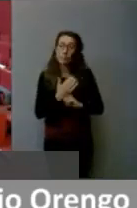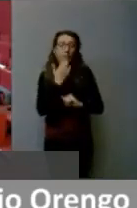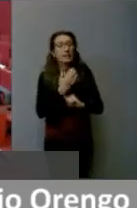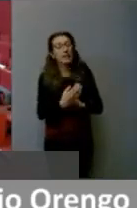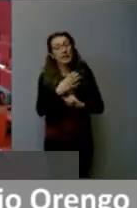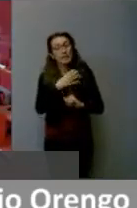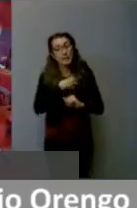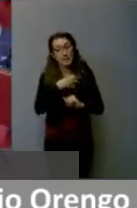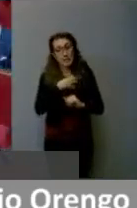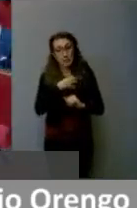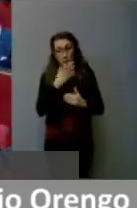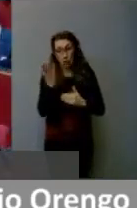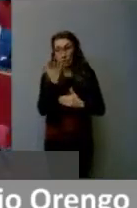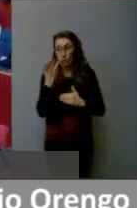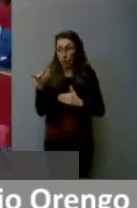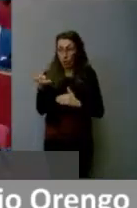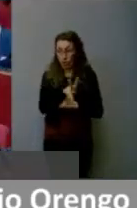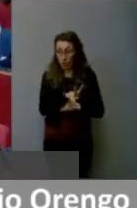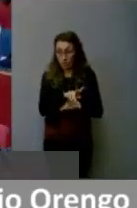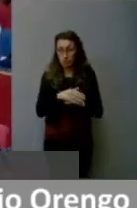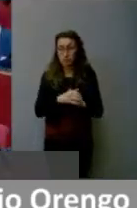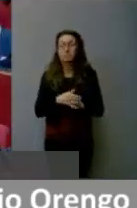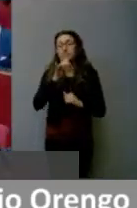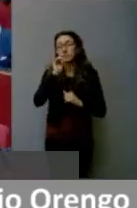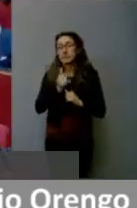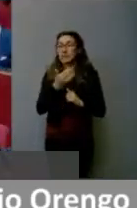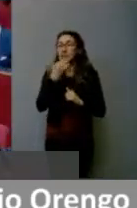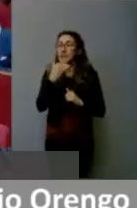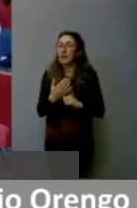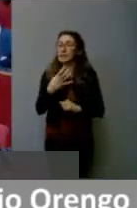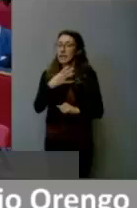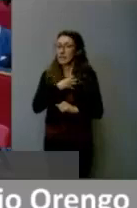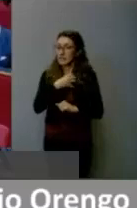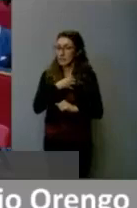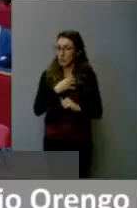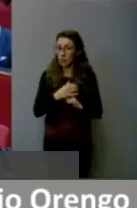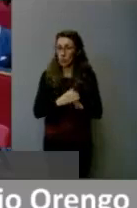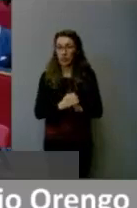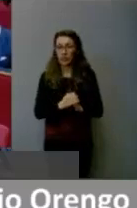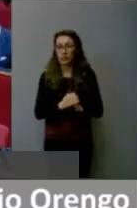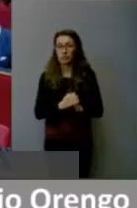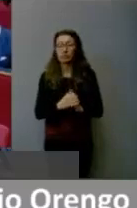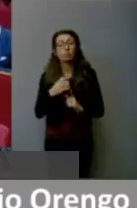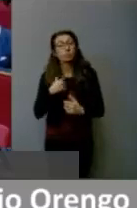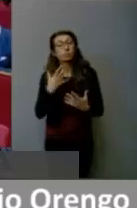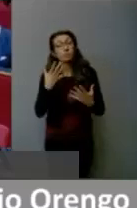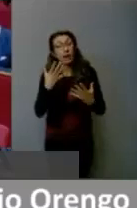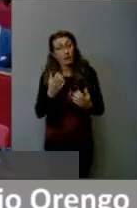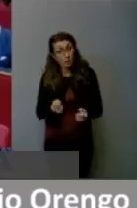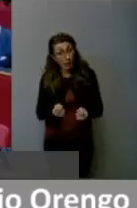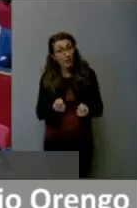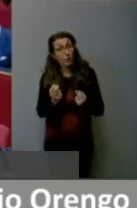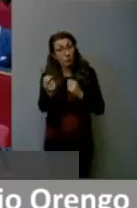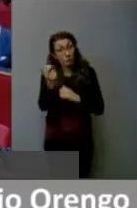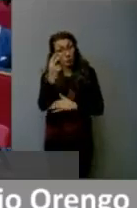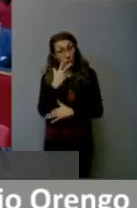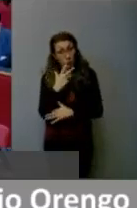Assessore, prego per la replica, consigliere Villa. Sì, grazie assessore, ma accetto volentieri la